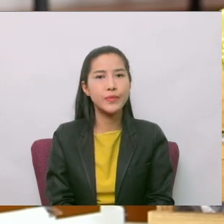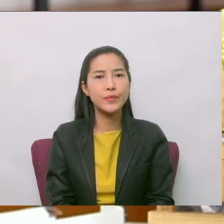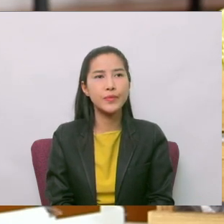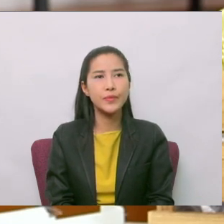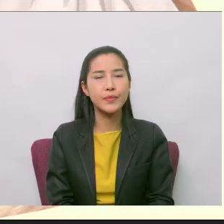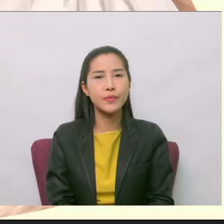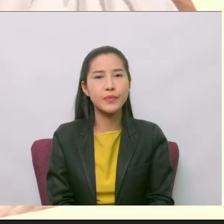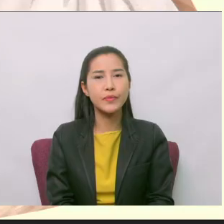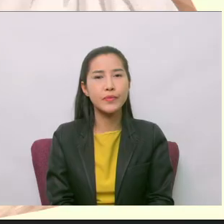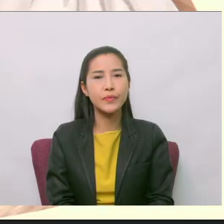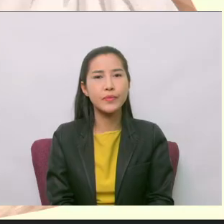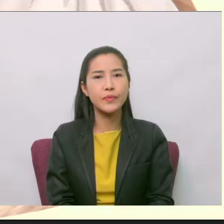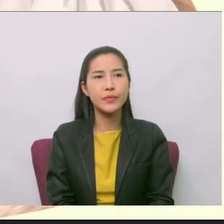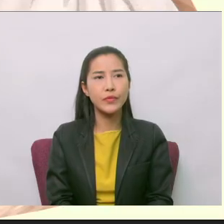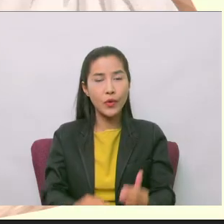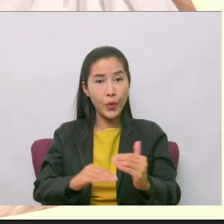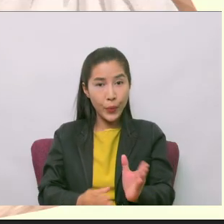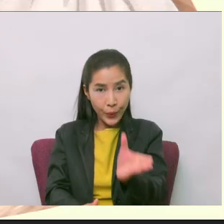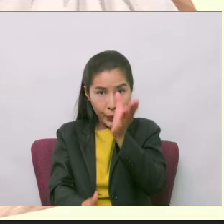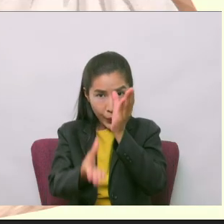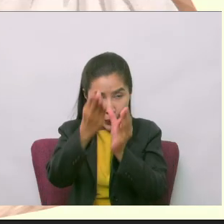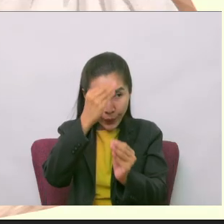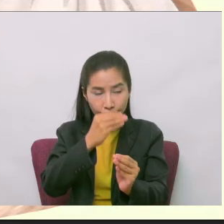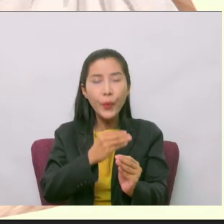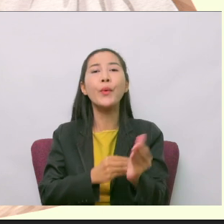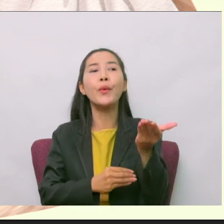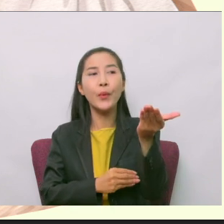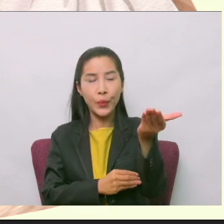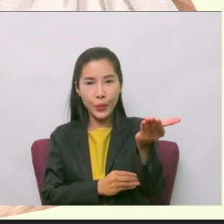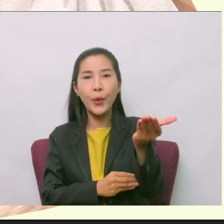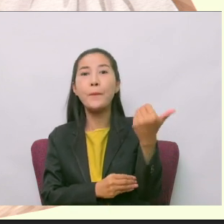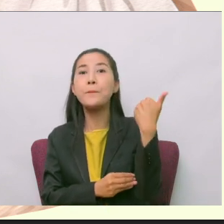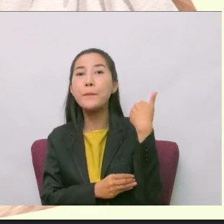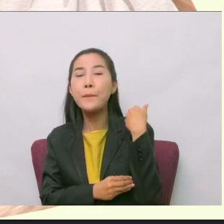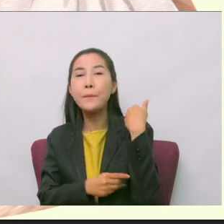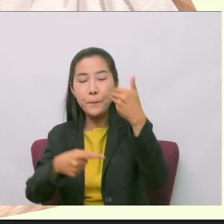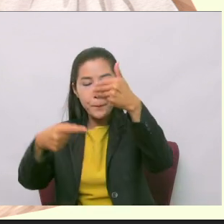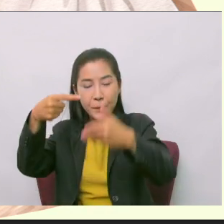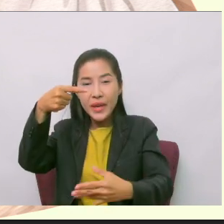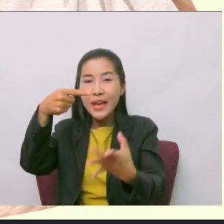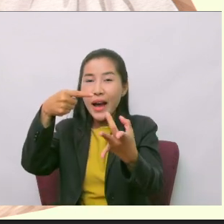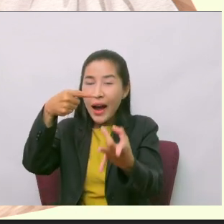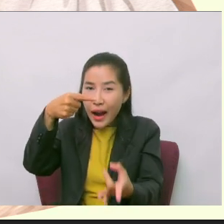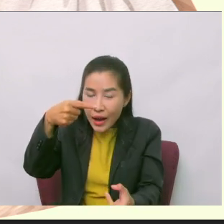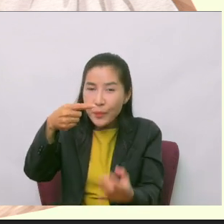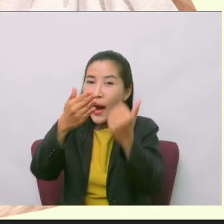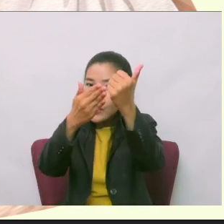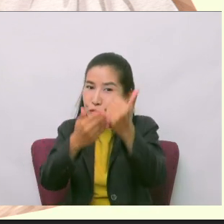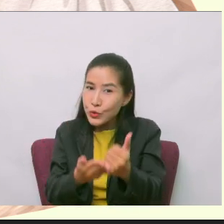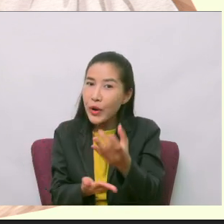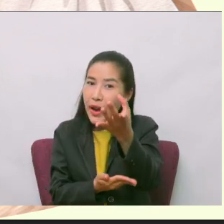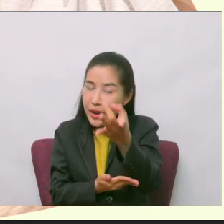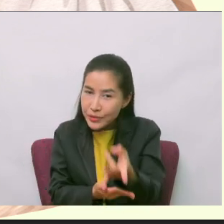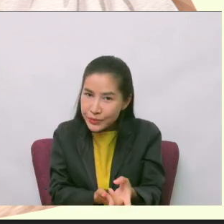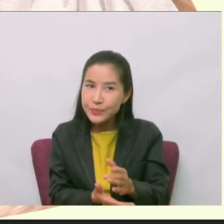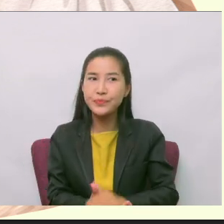รู้ในเรื่องของสมุนไพรในลูกประคบมีอะไรบ้างแล้วก็มีสรรพคุณอย่างไรนะคะ